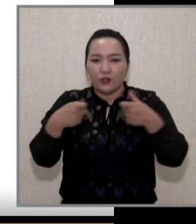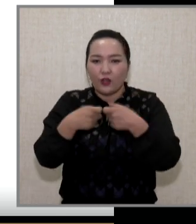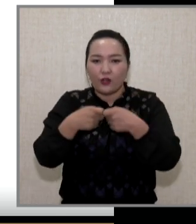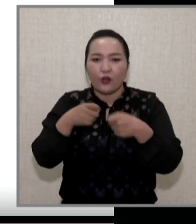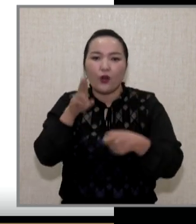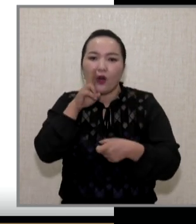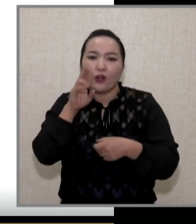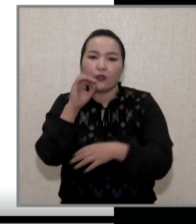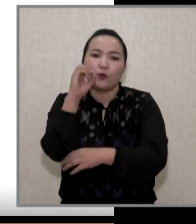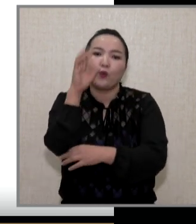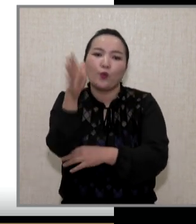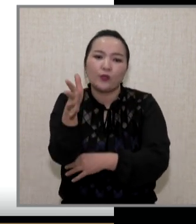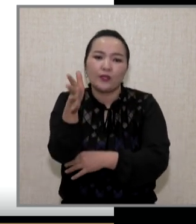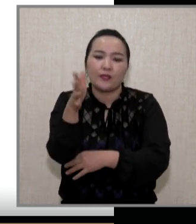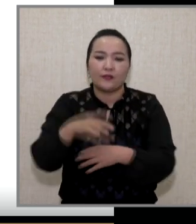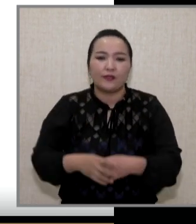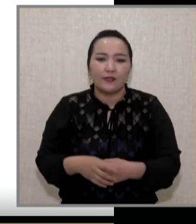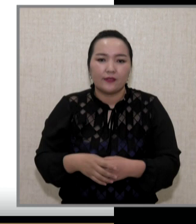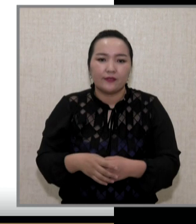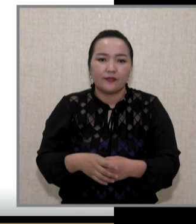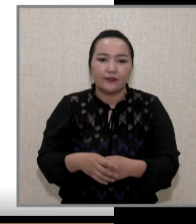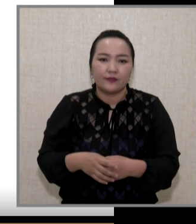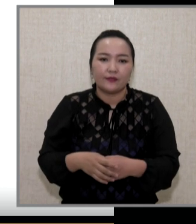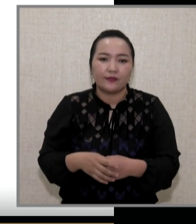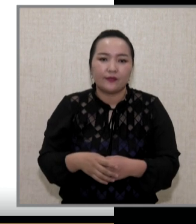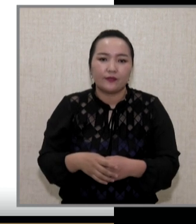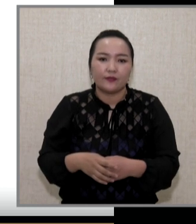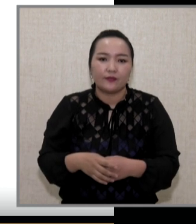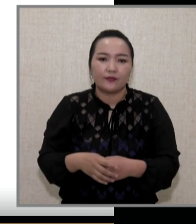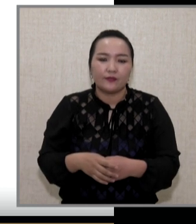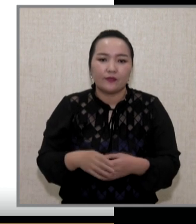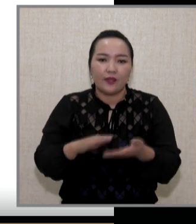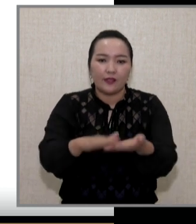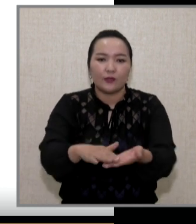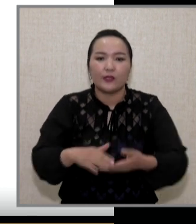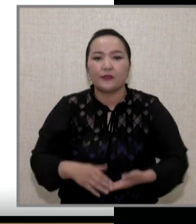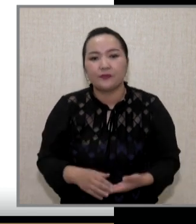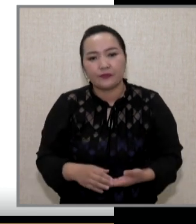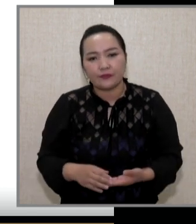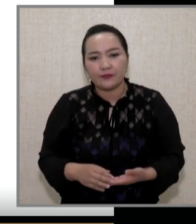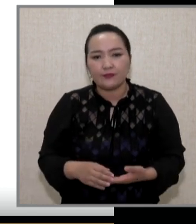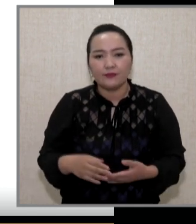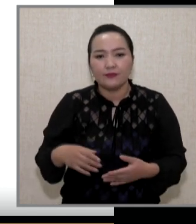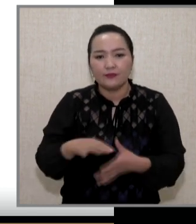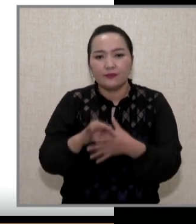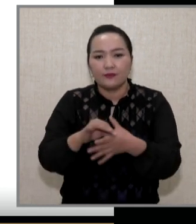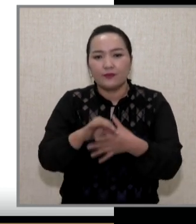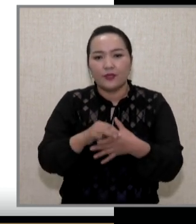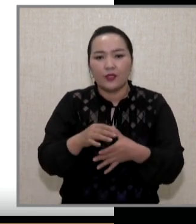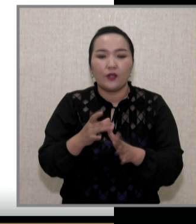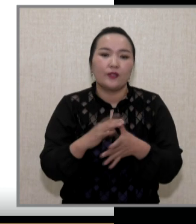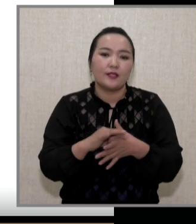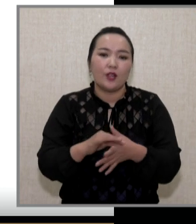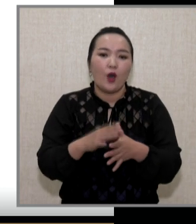жилийн дөрвөн үлрэлтэй. За түүний нэг болох хаврын үлрэл тохирох хоол хүнсийг багш нь та нартаа танилцуулъя. За махнаас бид хонь нүхэр